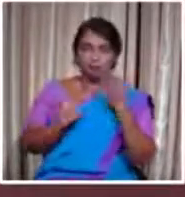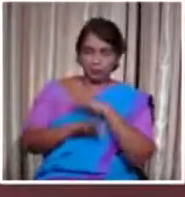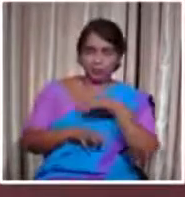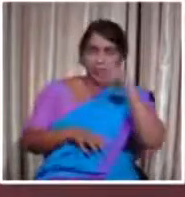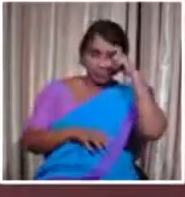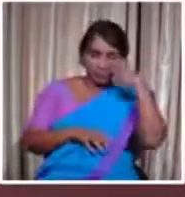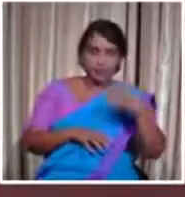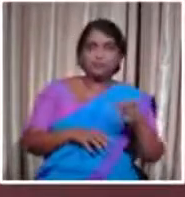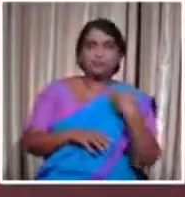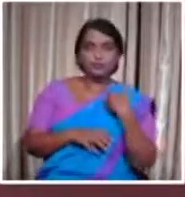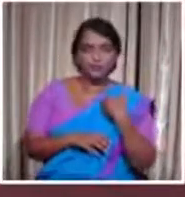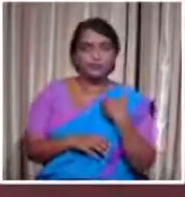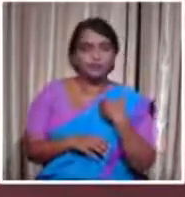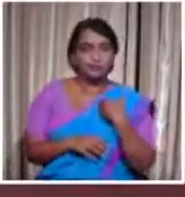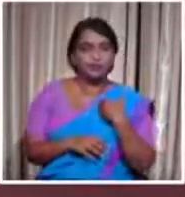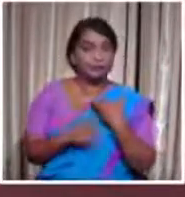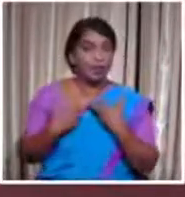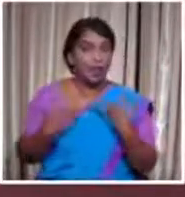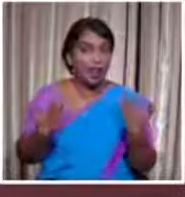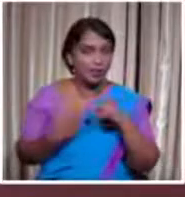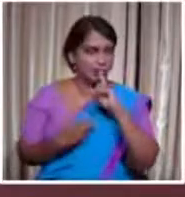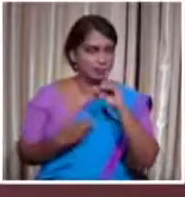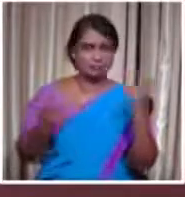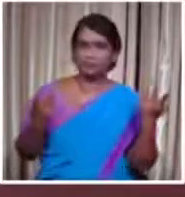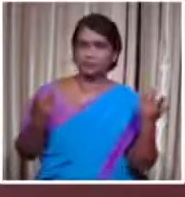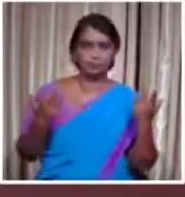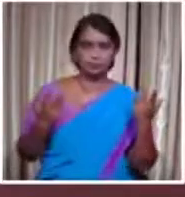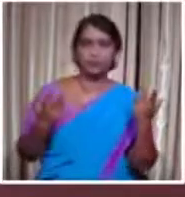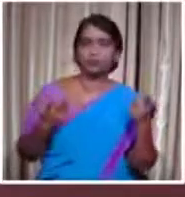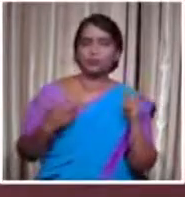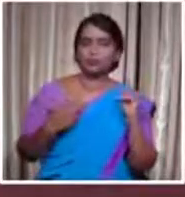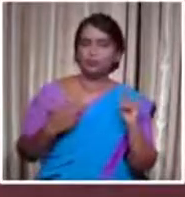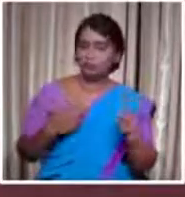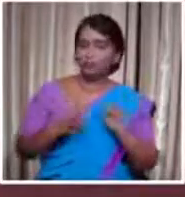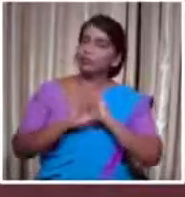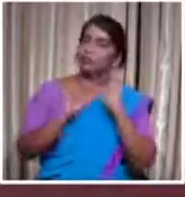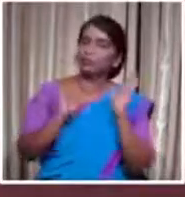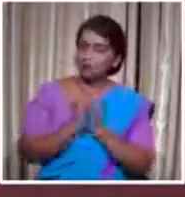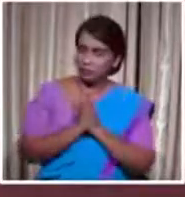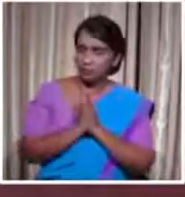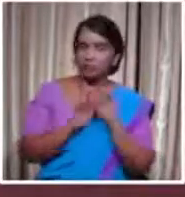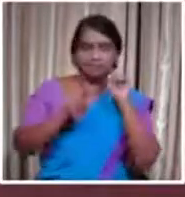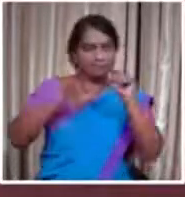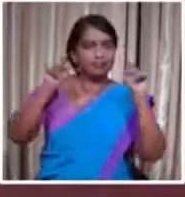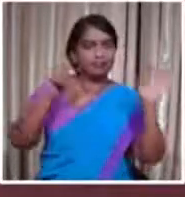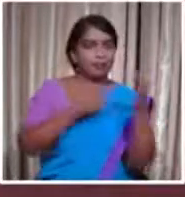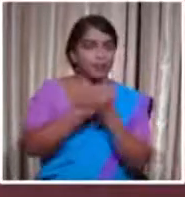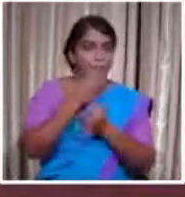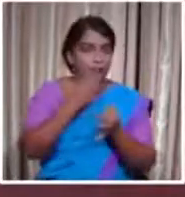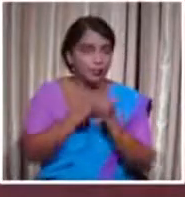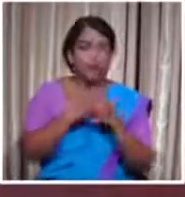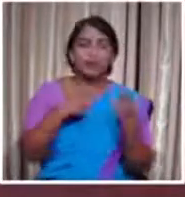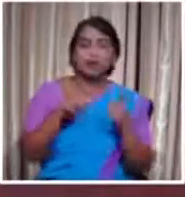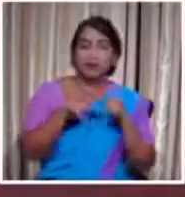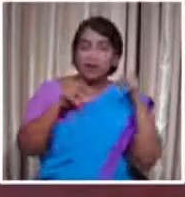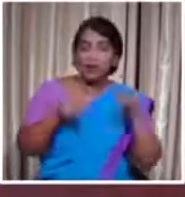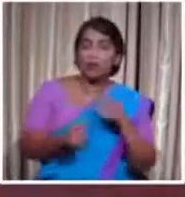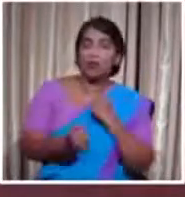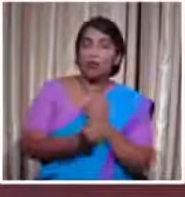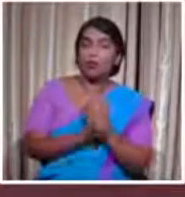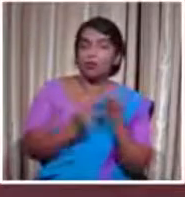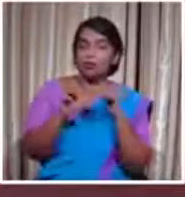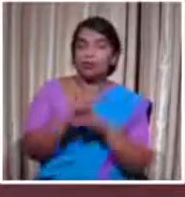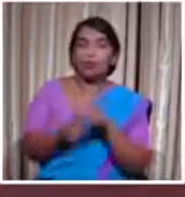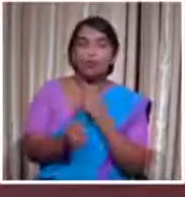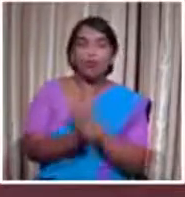දැක්කා. මේවට නැයි කියන්න බෑ. මේ හැම තැනකම කුඩුකාරයන්ට අද පොලිසිය ගියාම